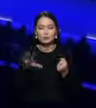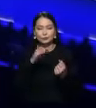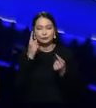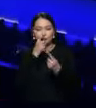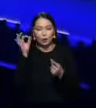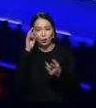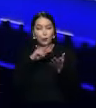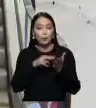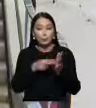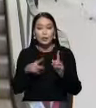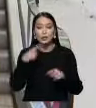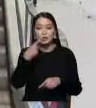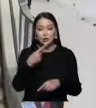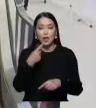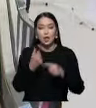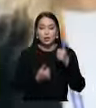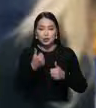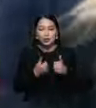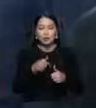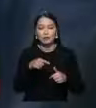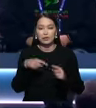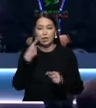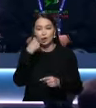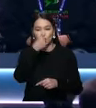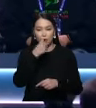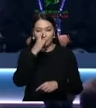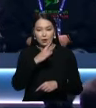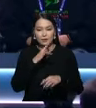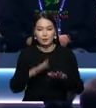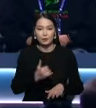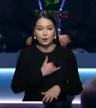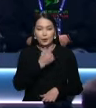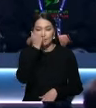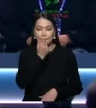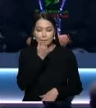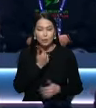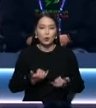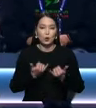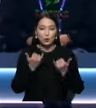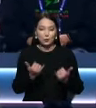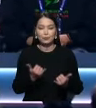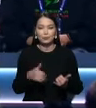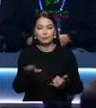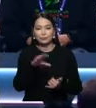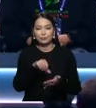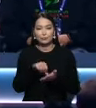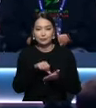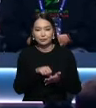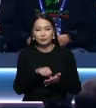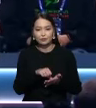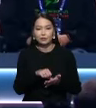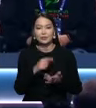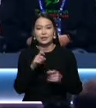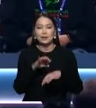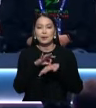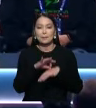намерении провести следующие соревнования в нашей республике. Я благодарю уважаемого Владимира Владимировича за проведение этих